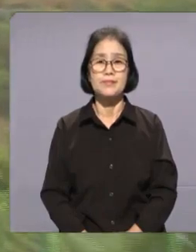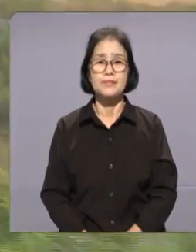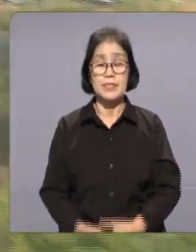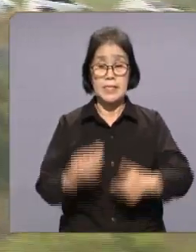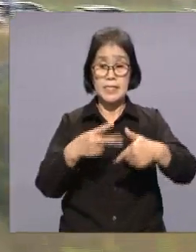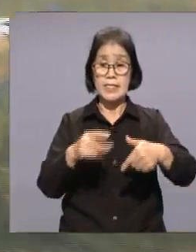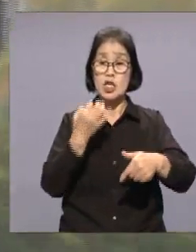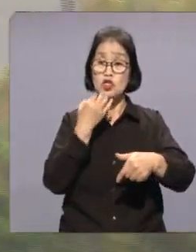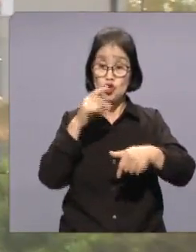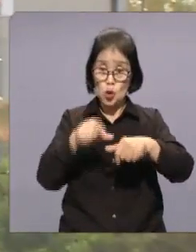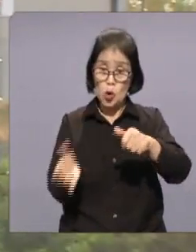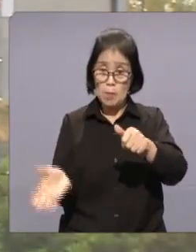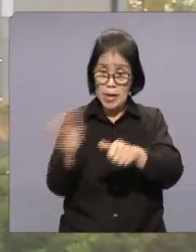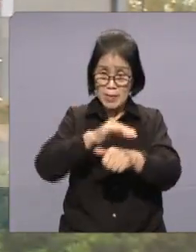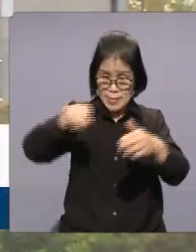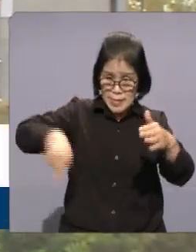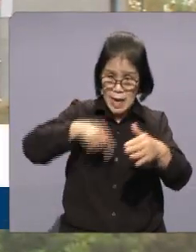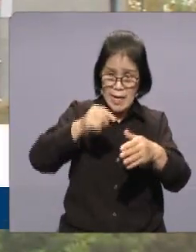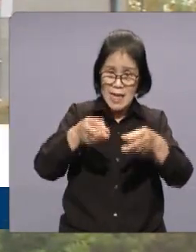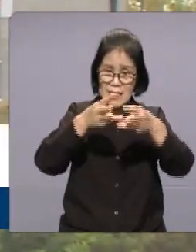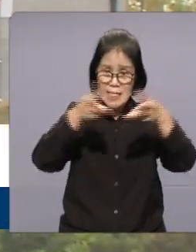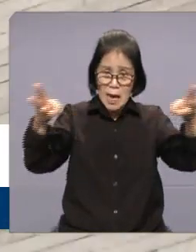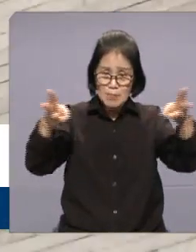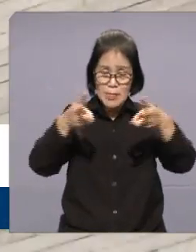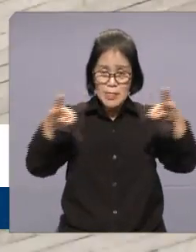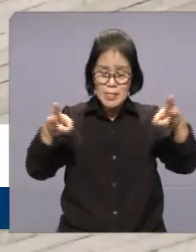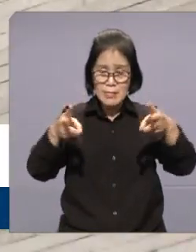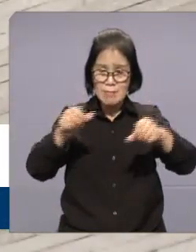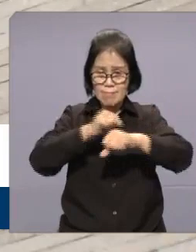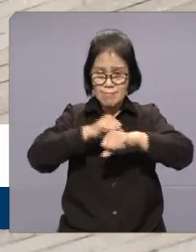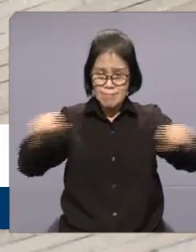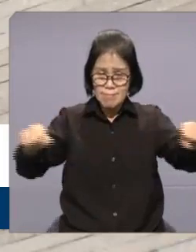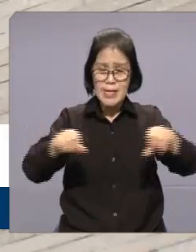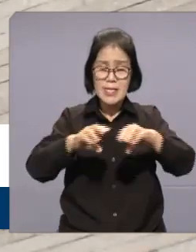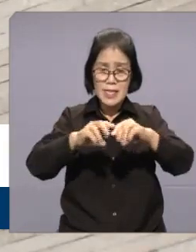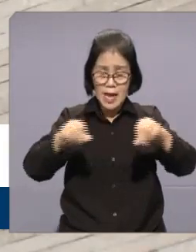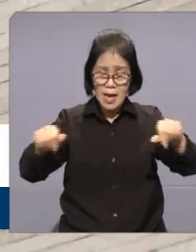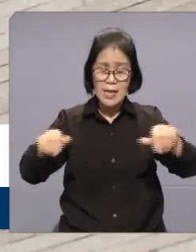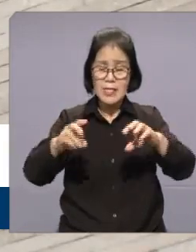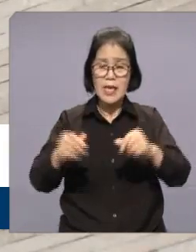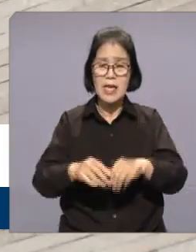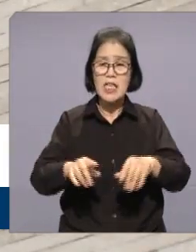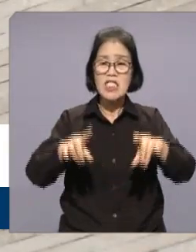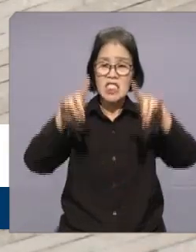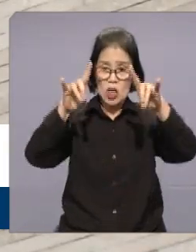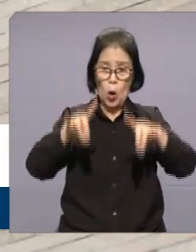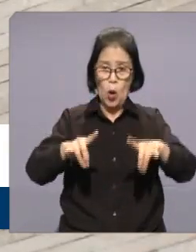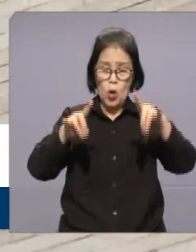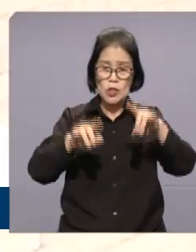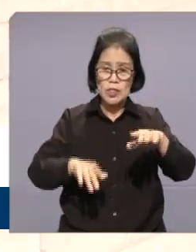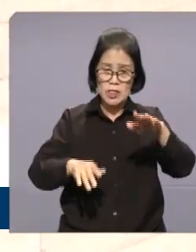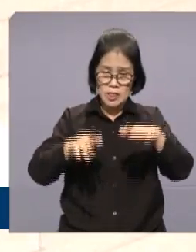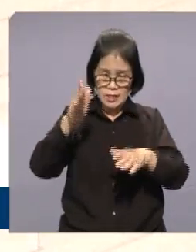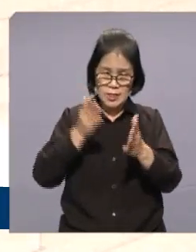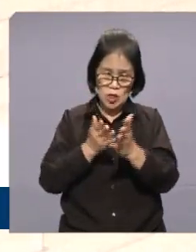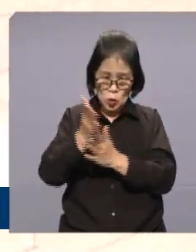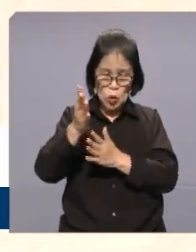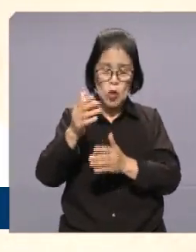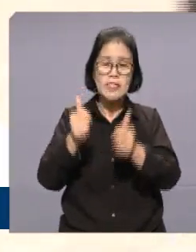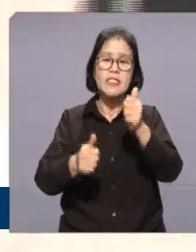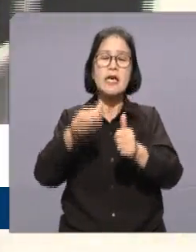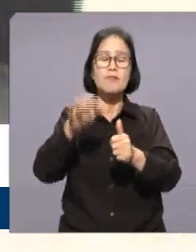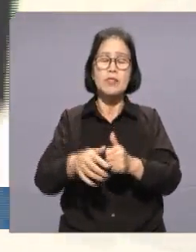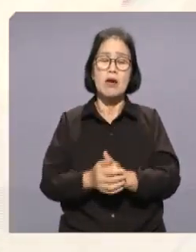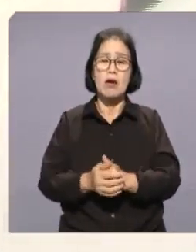인천 수도권 매립지 내 지상 3층, 연면적 937제곱미터 규모의 드론 전용 비행 시험장.